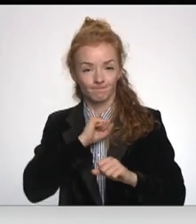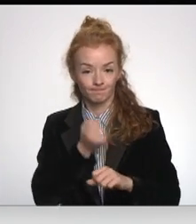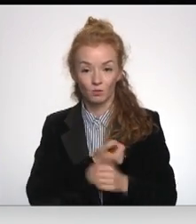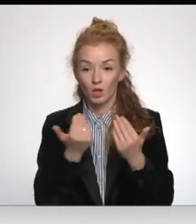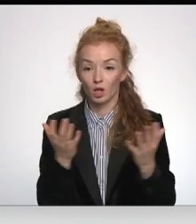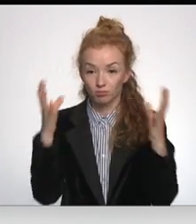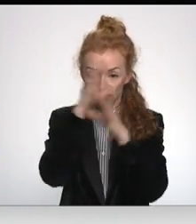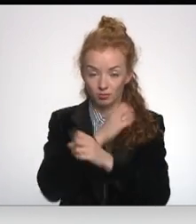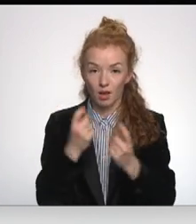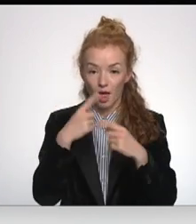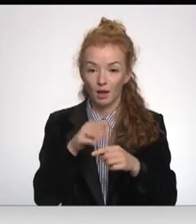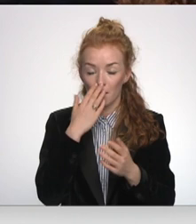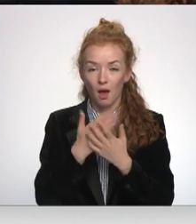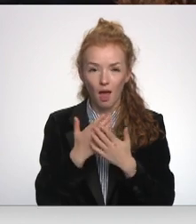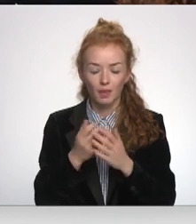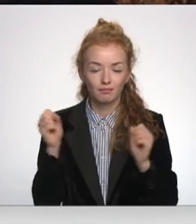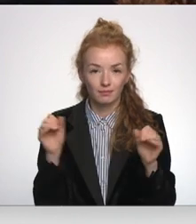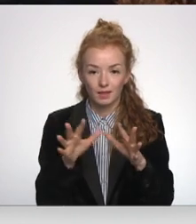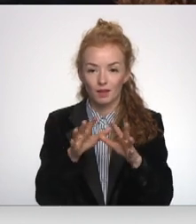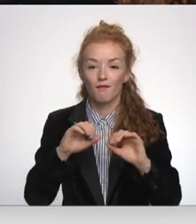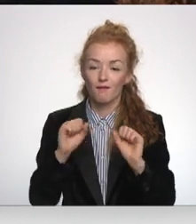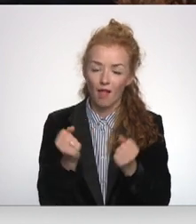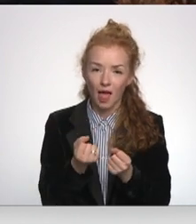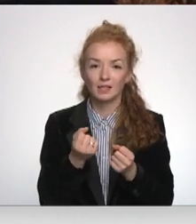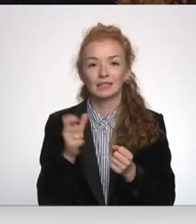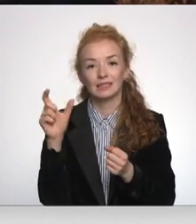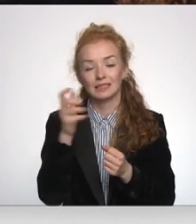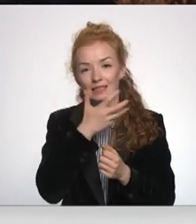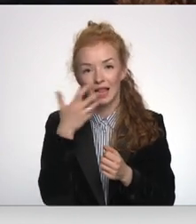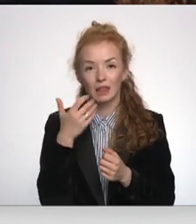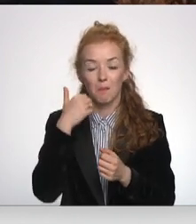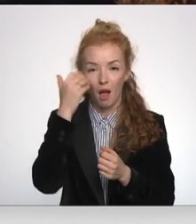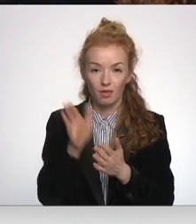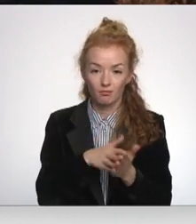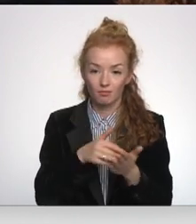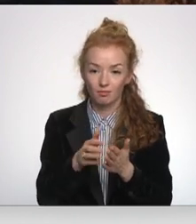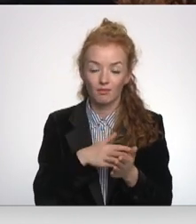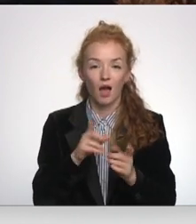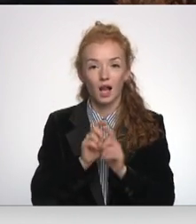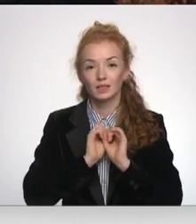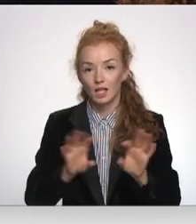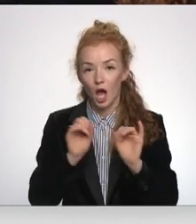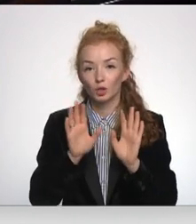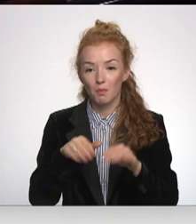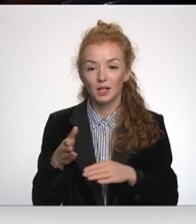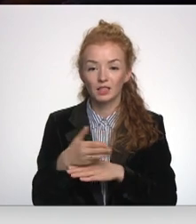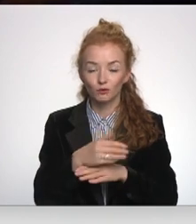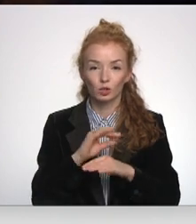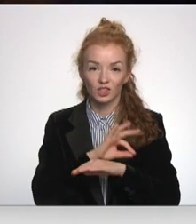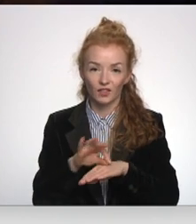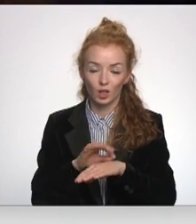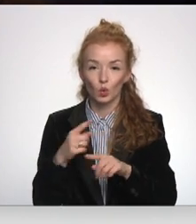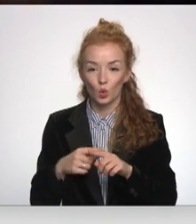rumbas aprises iezīmējas ik nakti, vēsi un cilti baltos toņos, iedzīvinot gaismošanas stāstu par zivju zvīņu un